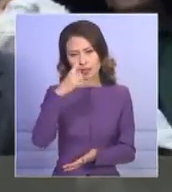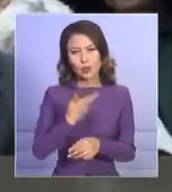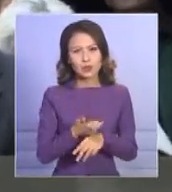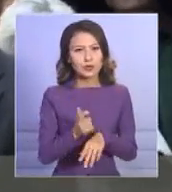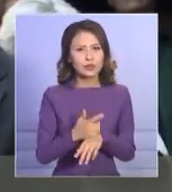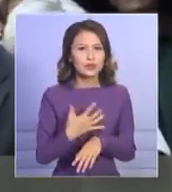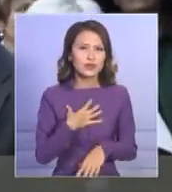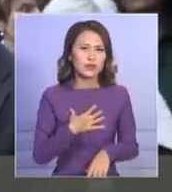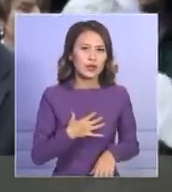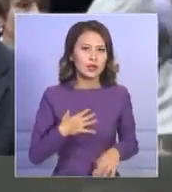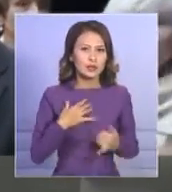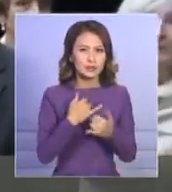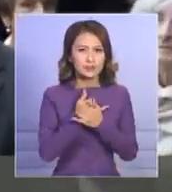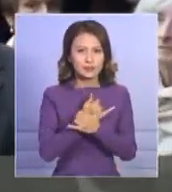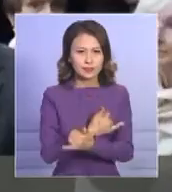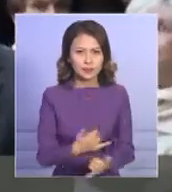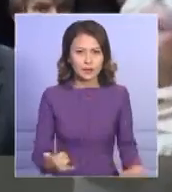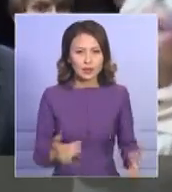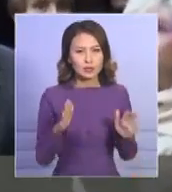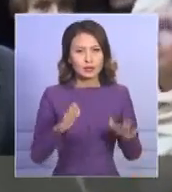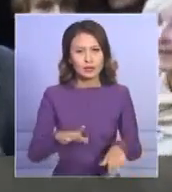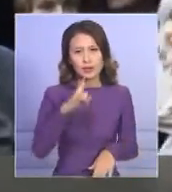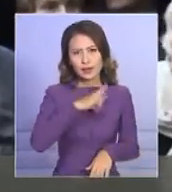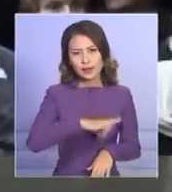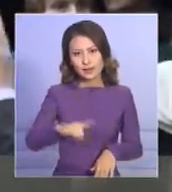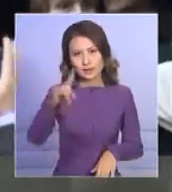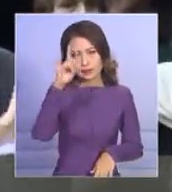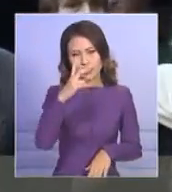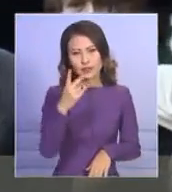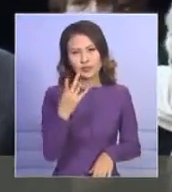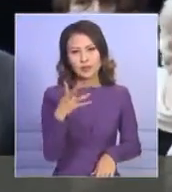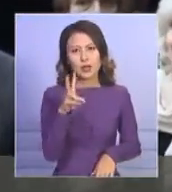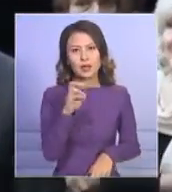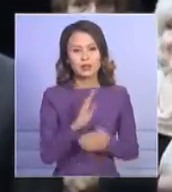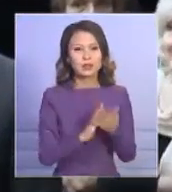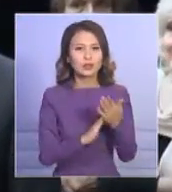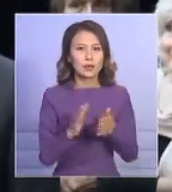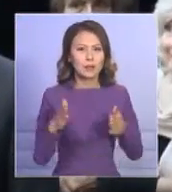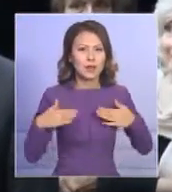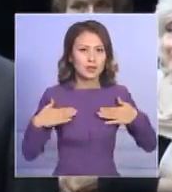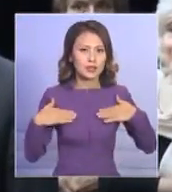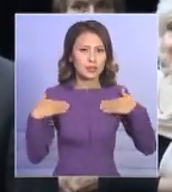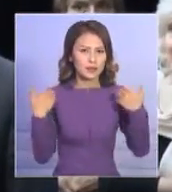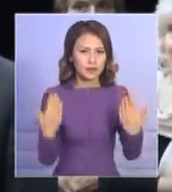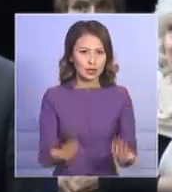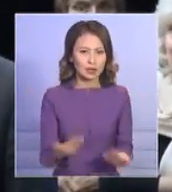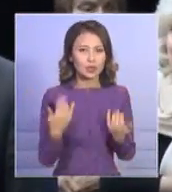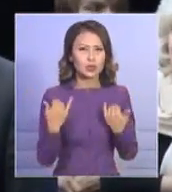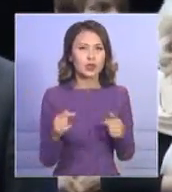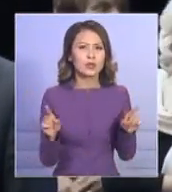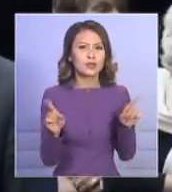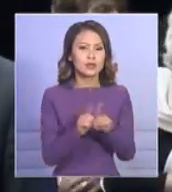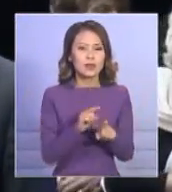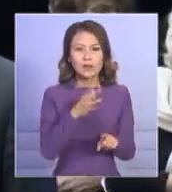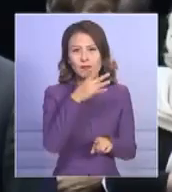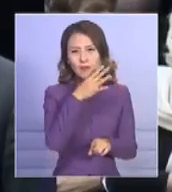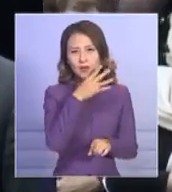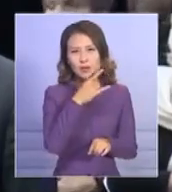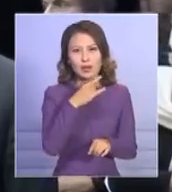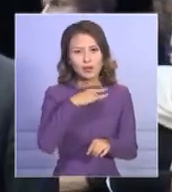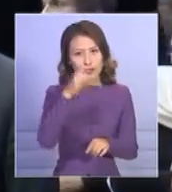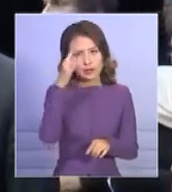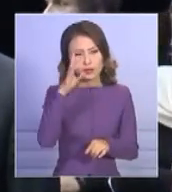шара. Менің барша қазақстандықтарды тәуелсіздіктің 25 жылдығымен шын жүректен құттықтаймын. Бұл жылдар Қазақстан